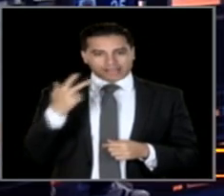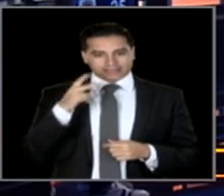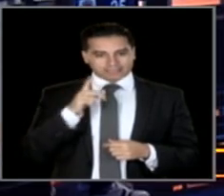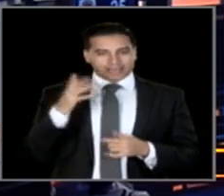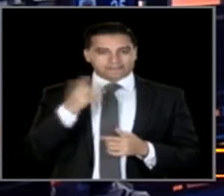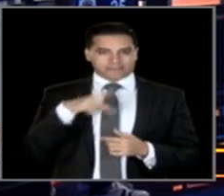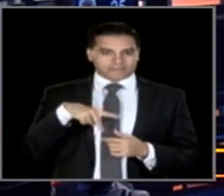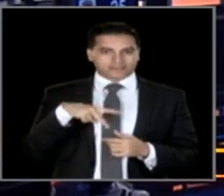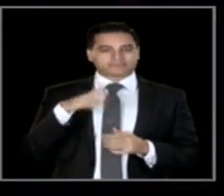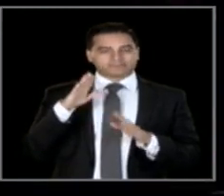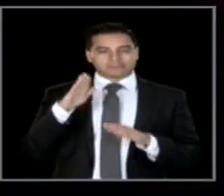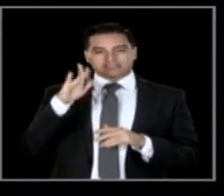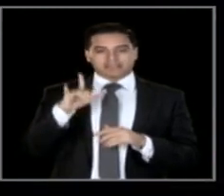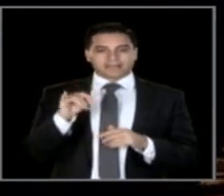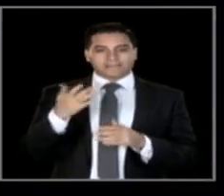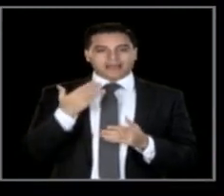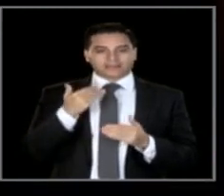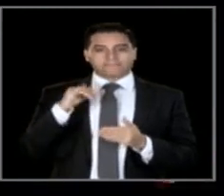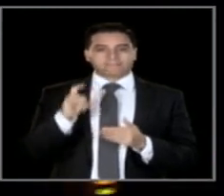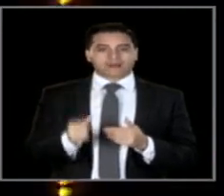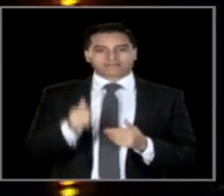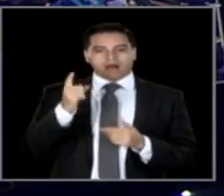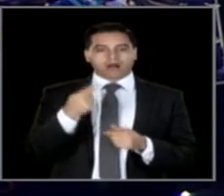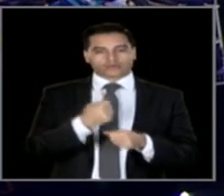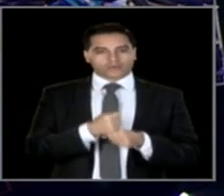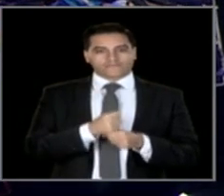سليم عايز منار تنضم لينا.